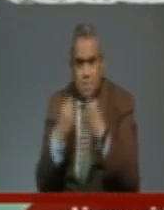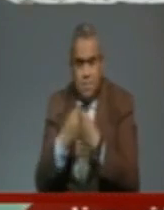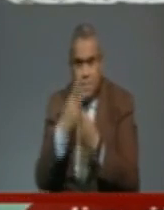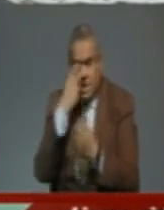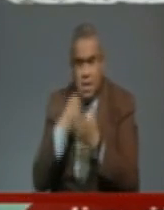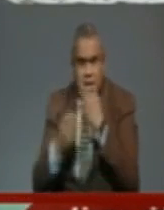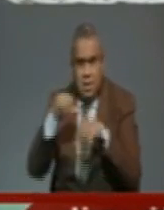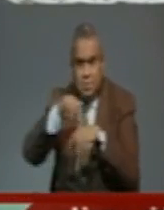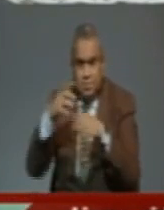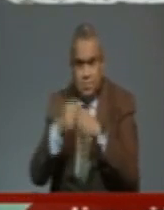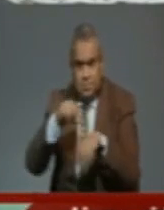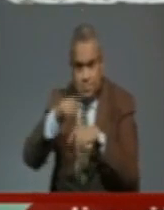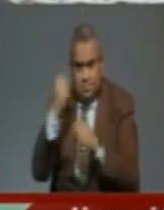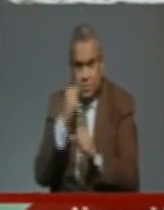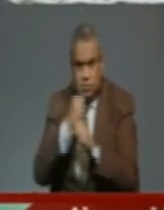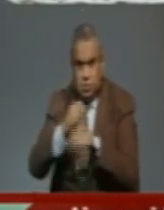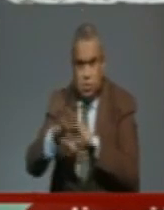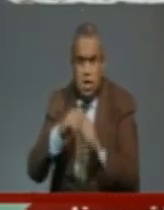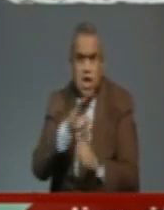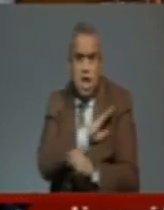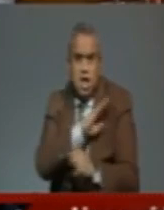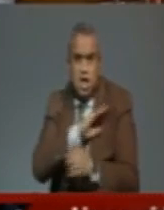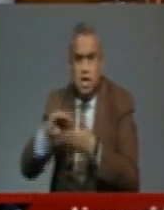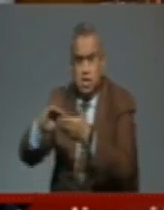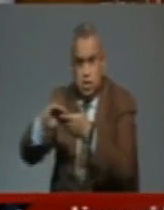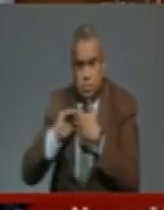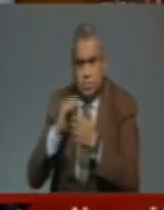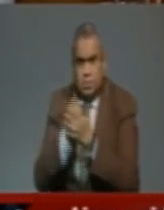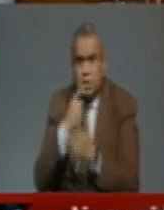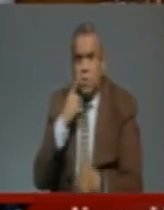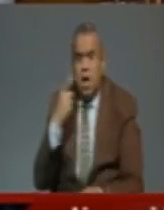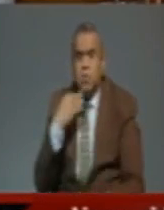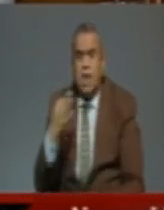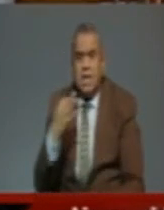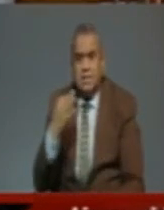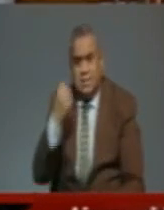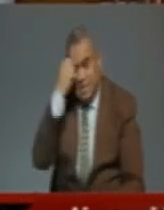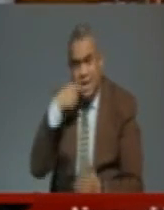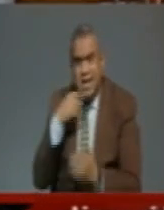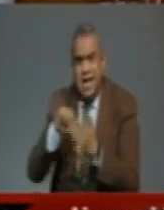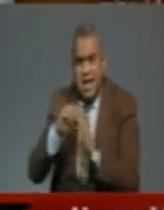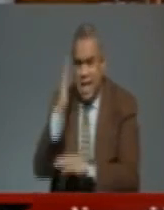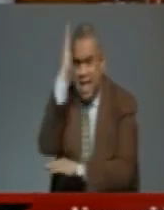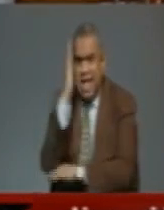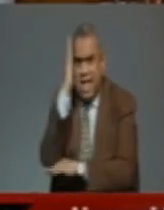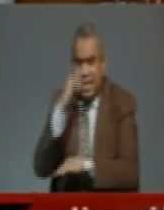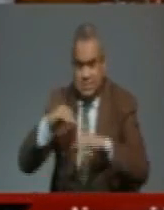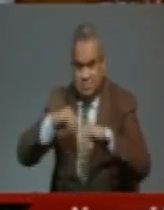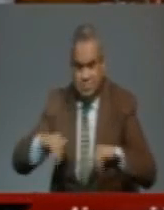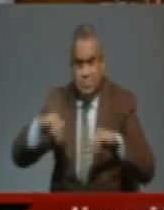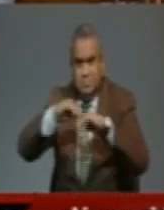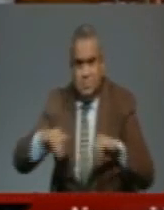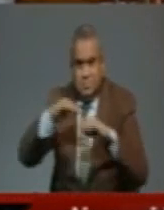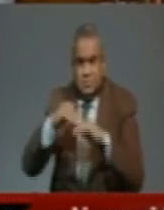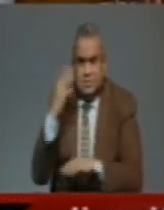كنت في الاهلي الهندسيه للقوات المسلحه. وجبنا ال 31 مكنه خوازيق زائد اثنين فريزه، النهارده اصبحوا